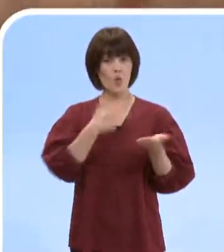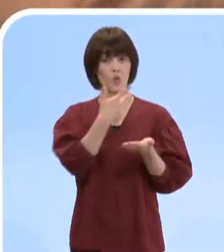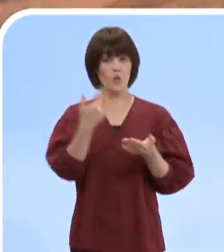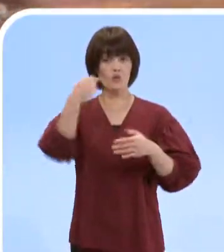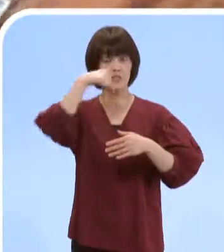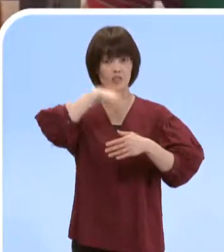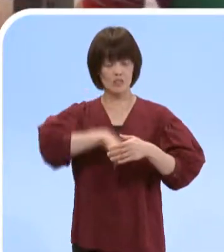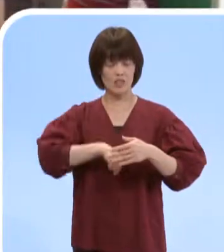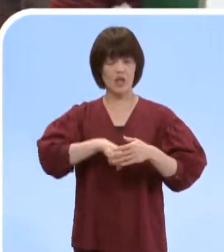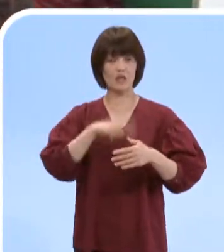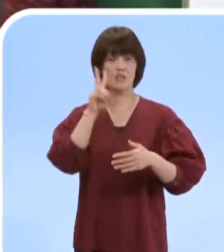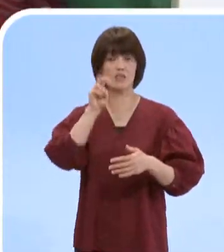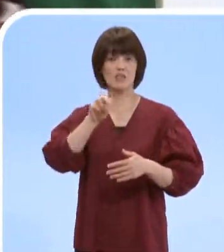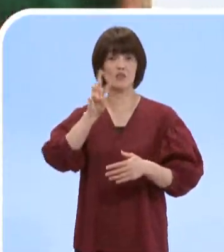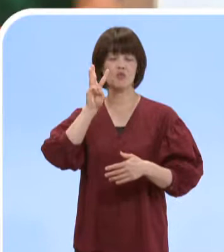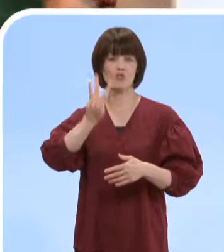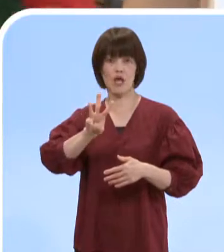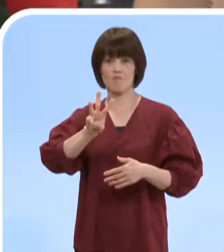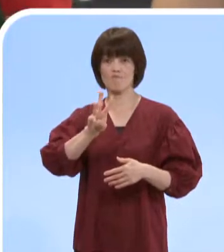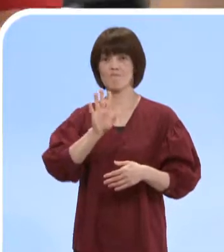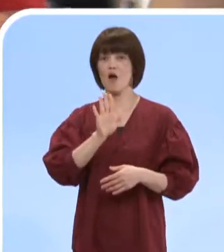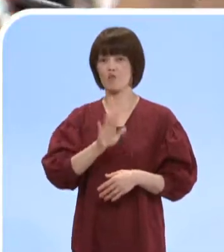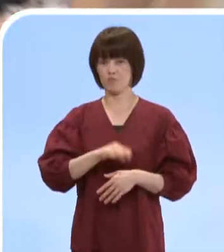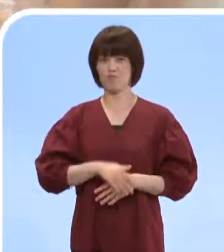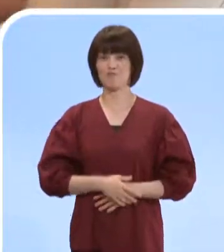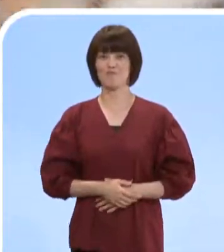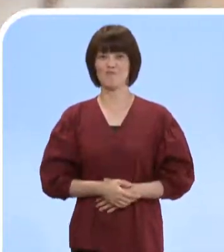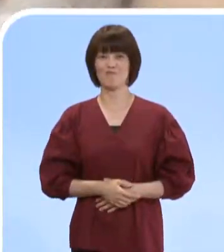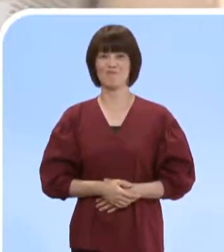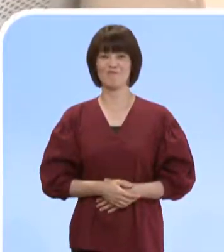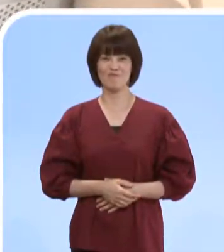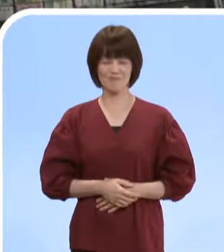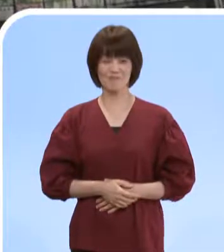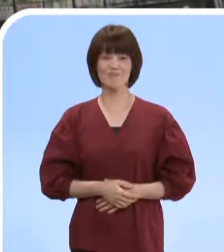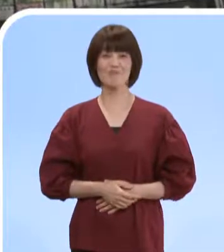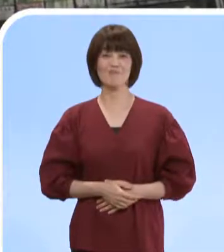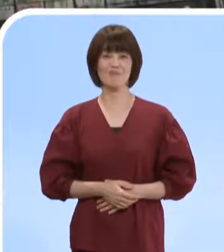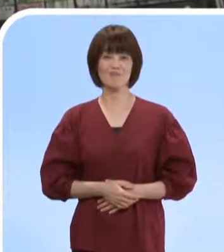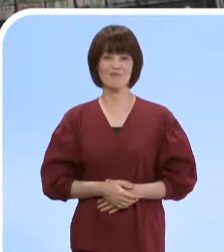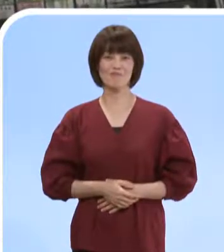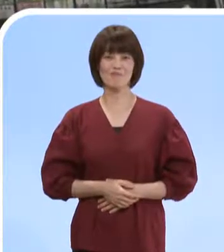現在丹波篠山市内に23店舗もあるんだそうです。